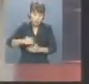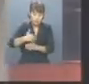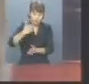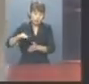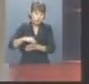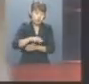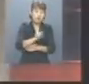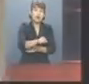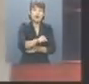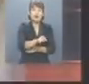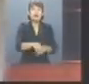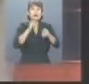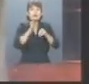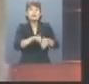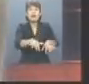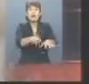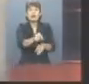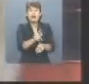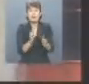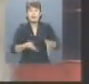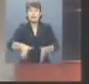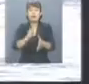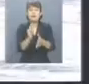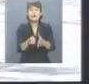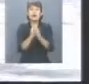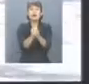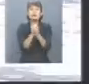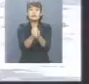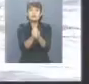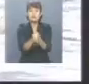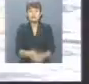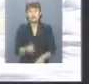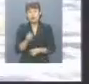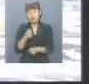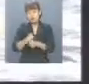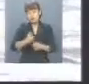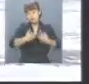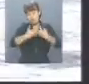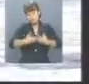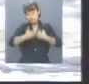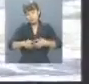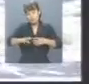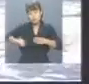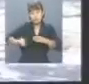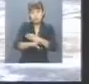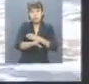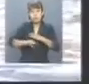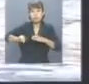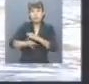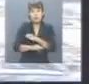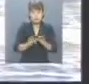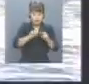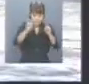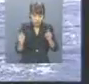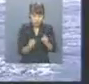ครับเจ้าหน้าที่ยังคงเร่งระบายน้ำลงสู่แม่น้ำท่าจีนอย่างต่อเนื่องโดยติดตั้งเครื่องสูบน้ำขนาด60นิ้ว6เครื่อง